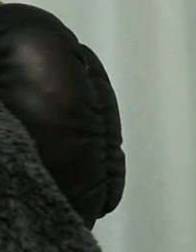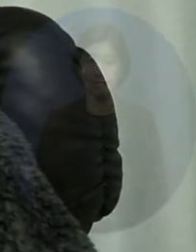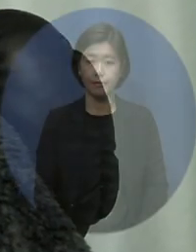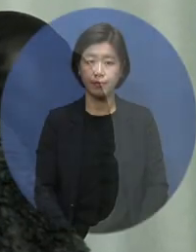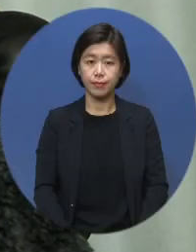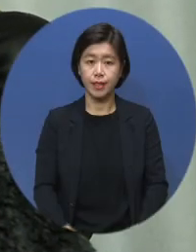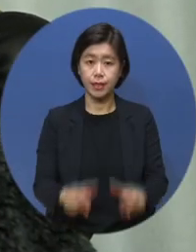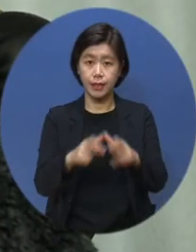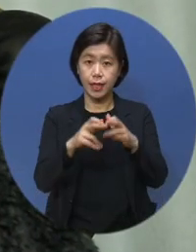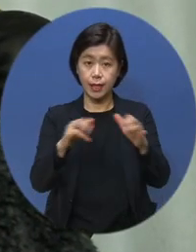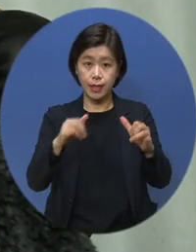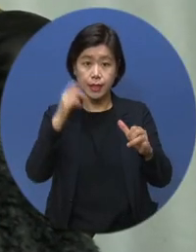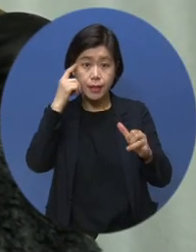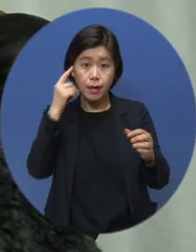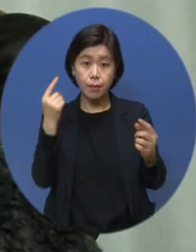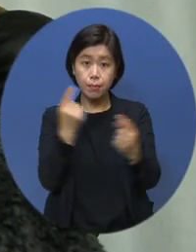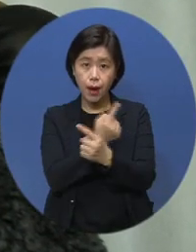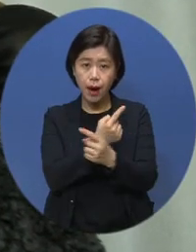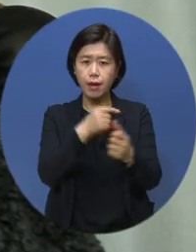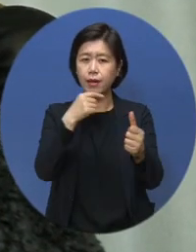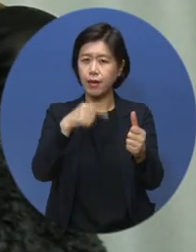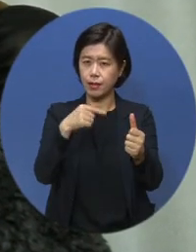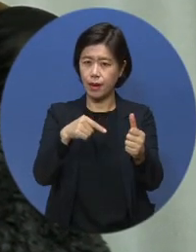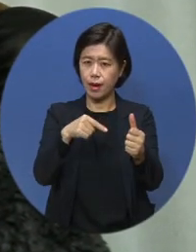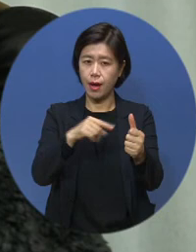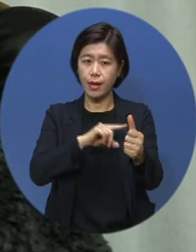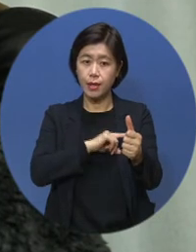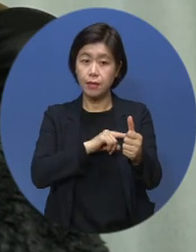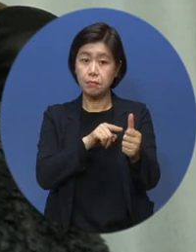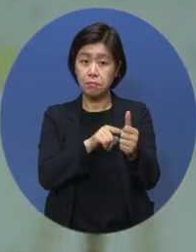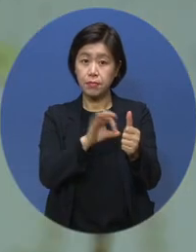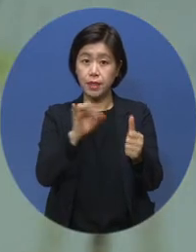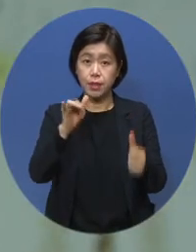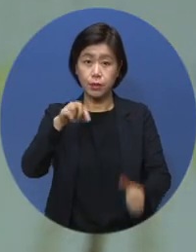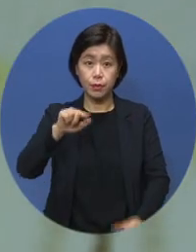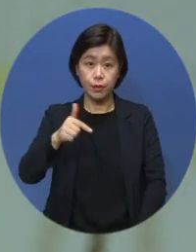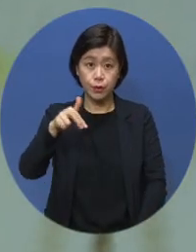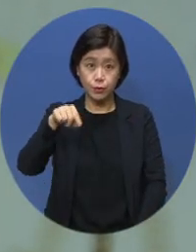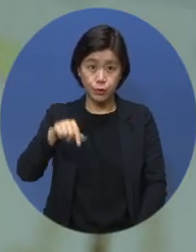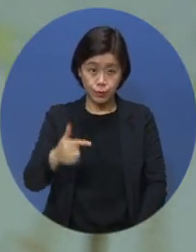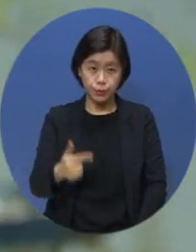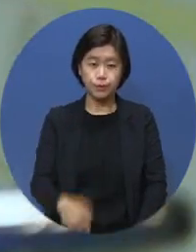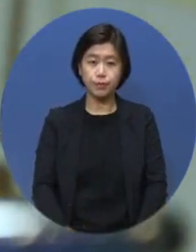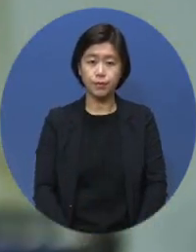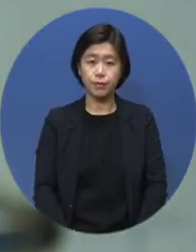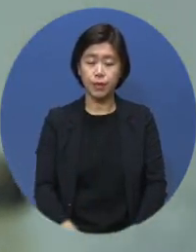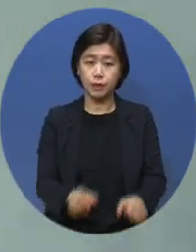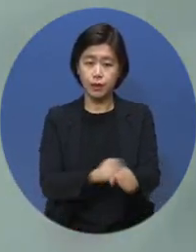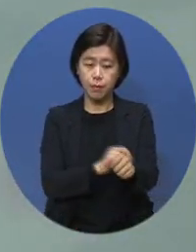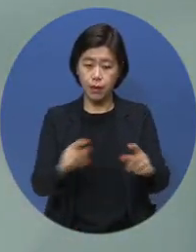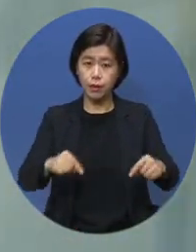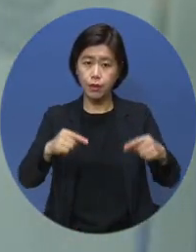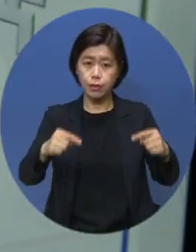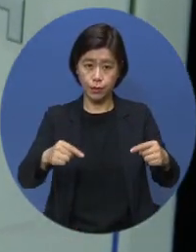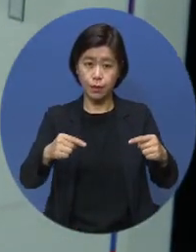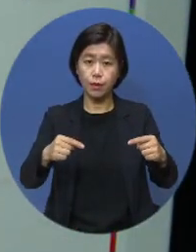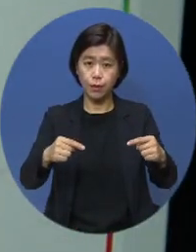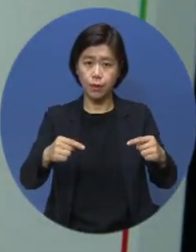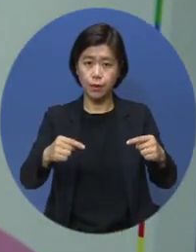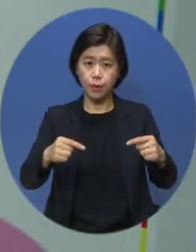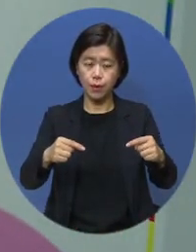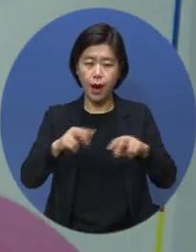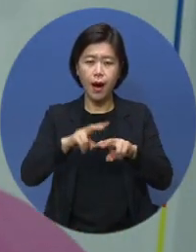장애인 인식 개선 강사 이원준 c 그 낸 특수 전동휠체어 의 몸을 의지해야 하는 중증